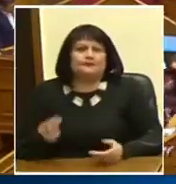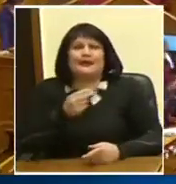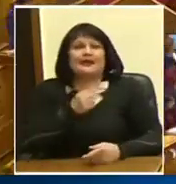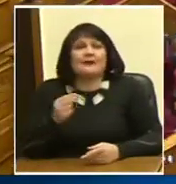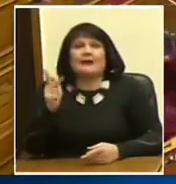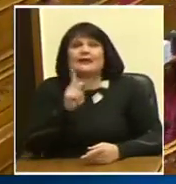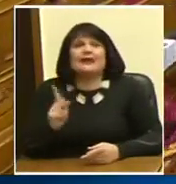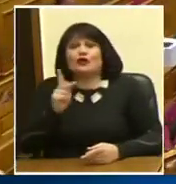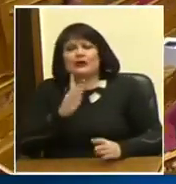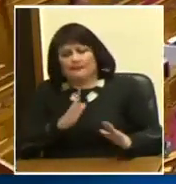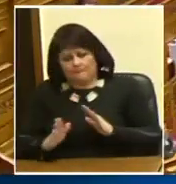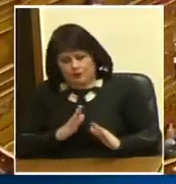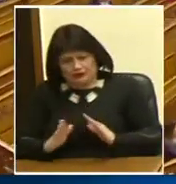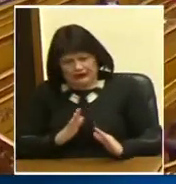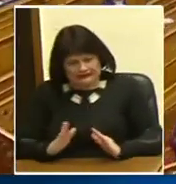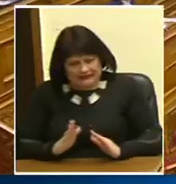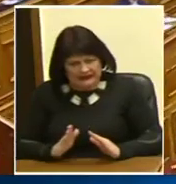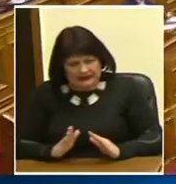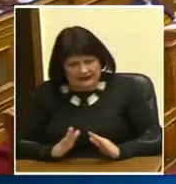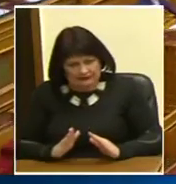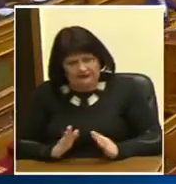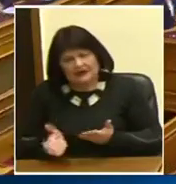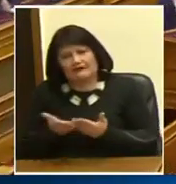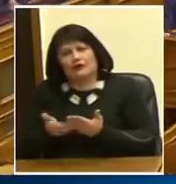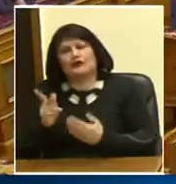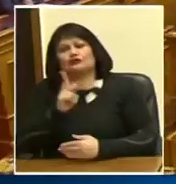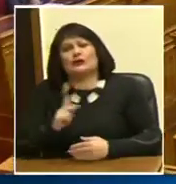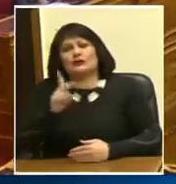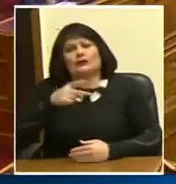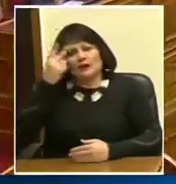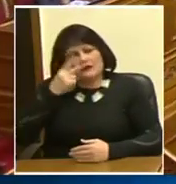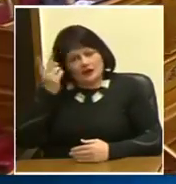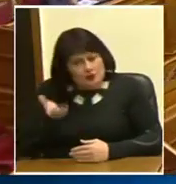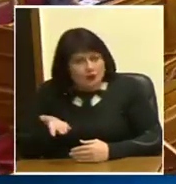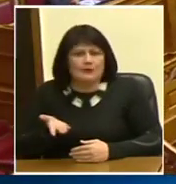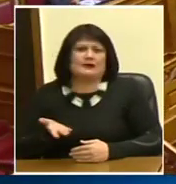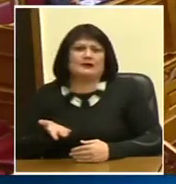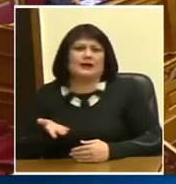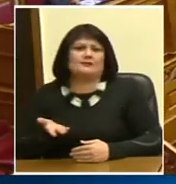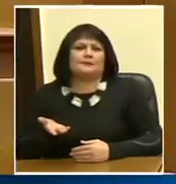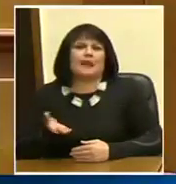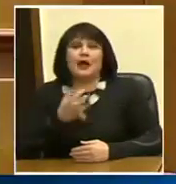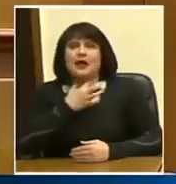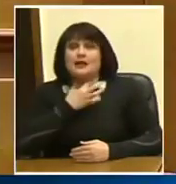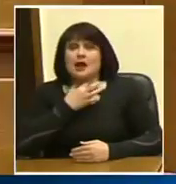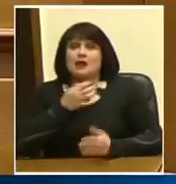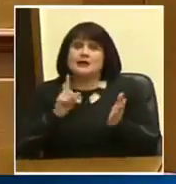κοινωνικής προστασίας, της ενίσχυσης των κοινωνικών δικαιωμάτων, της